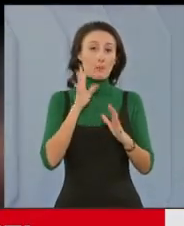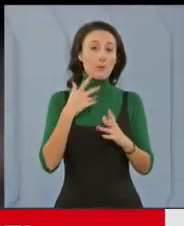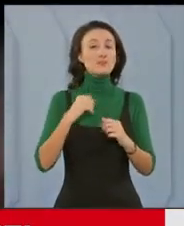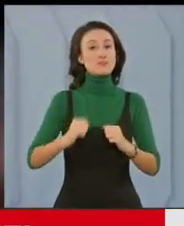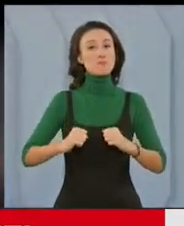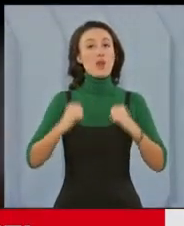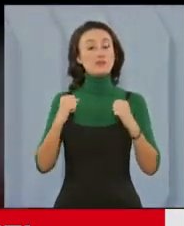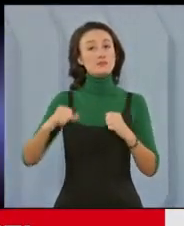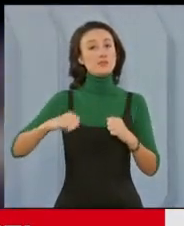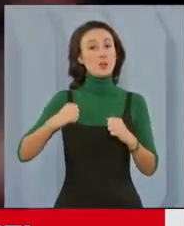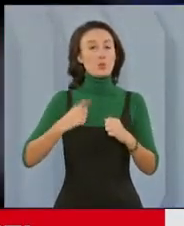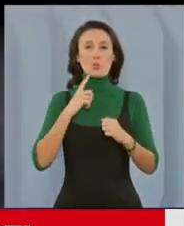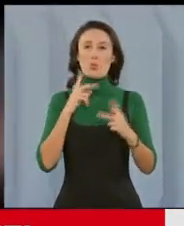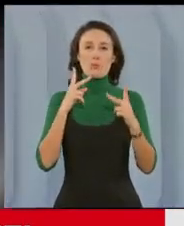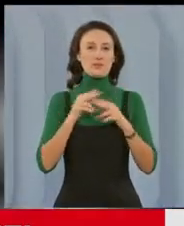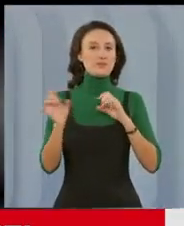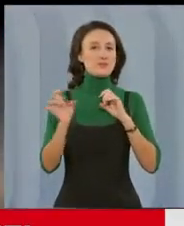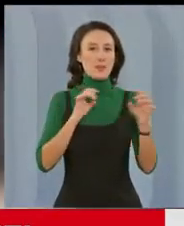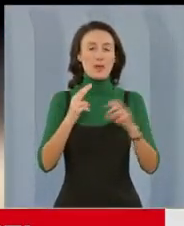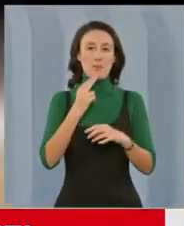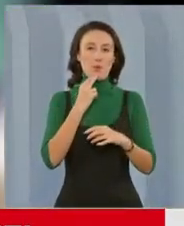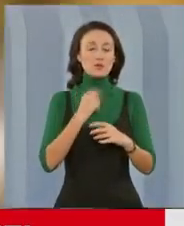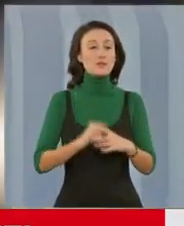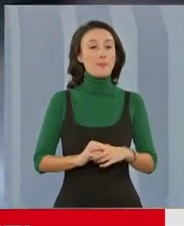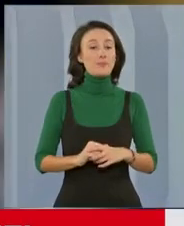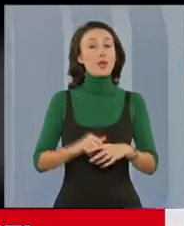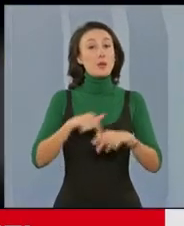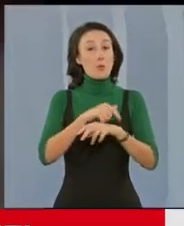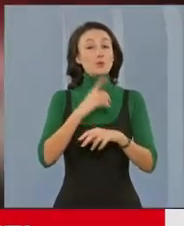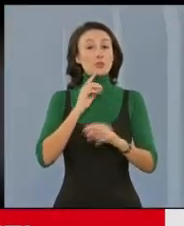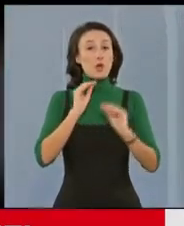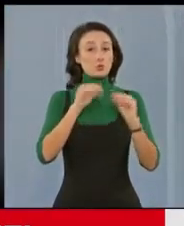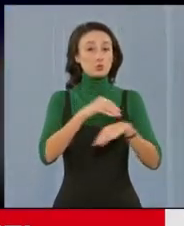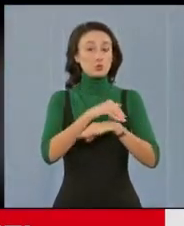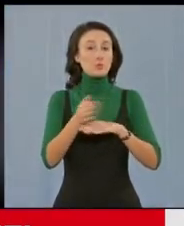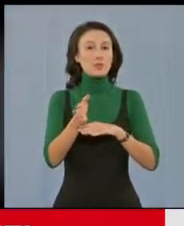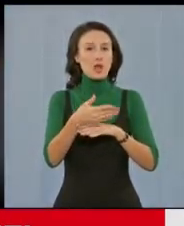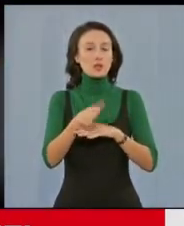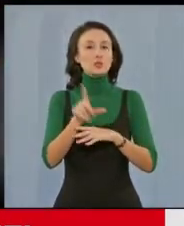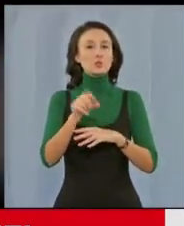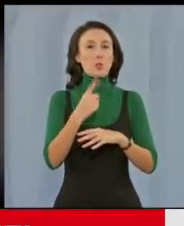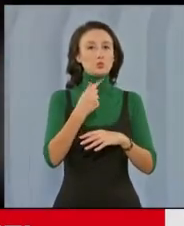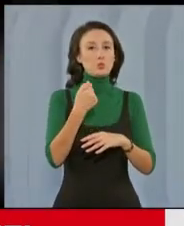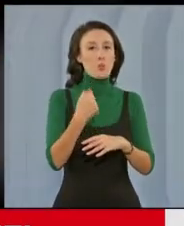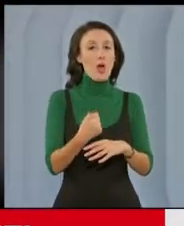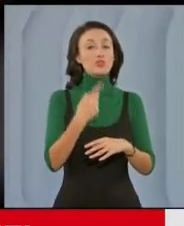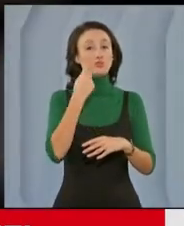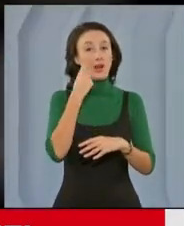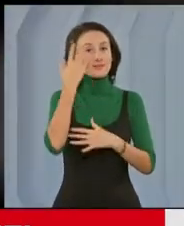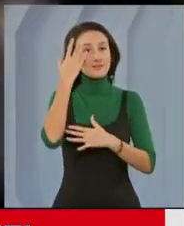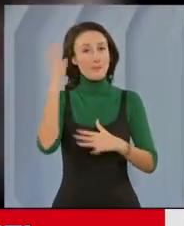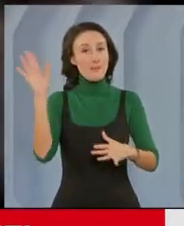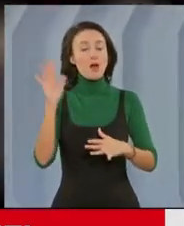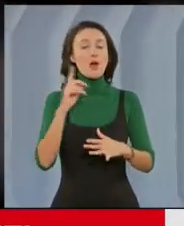speriat tânărul nu a oprit la semnalele agenților în momentul în care a ajuns pe drumul național 21a În încercarea de a scăpa de